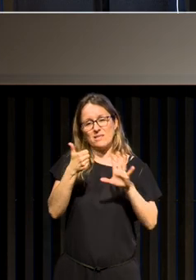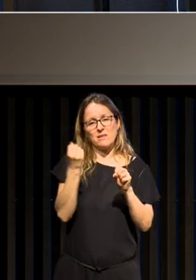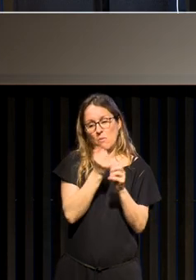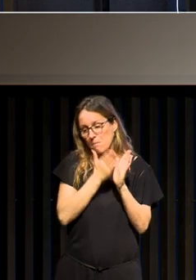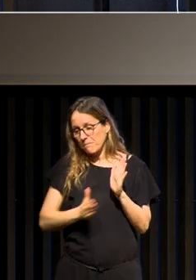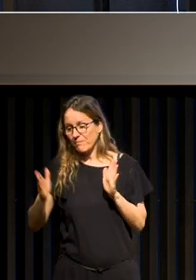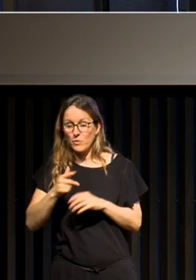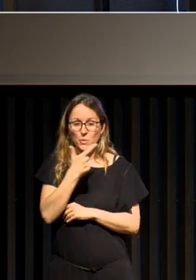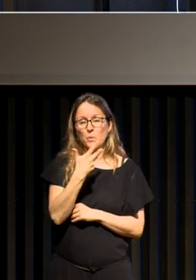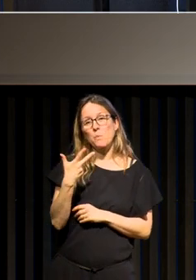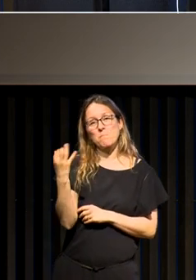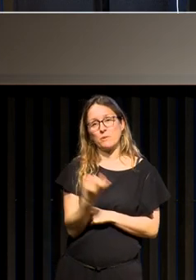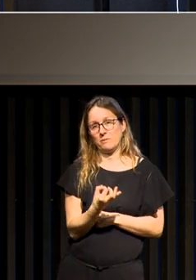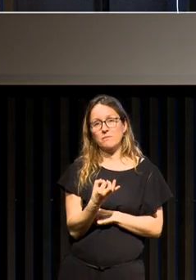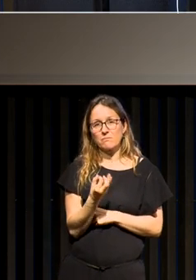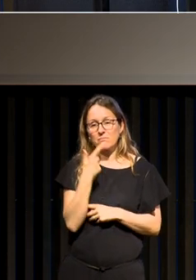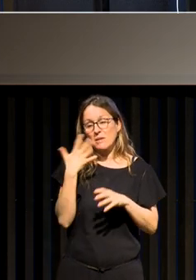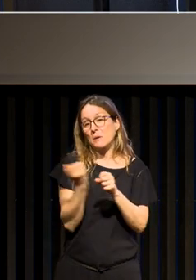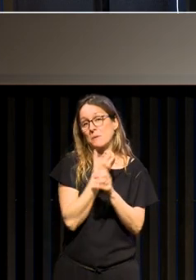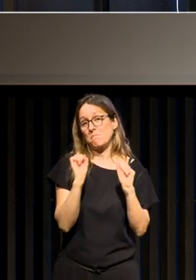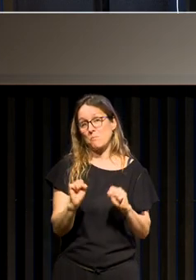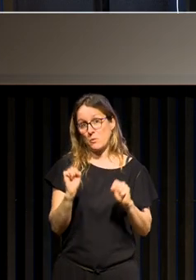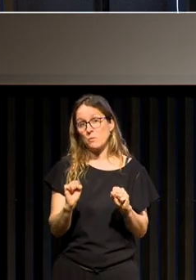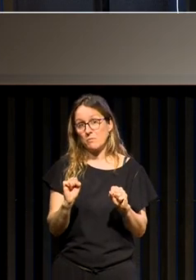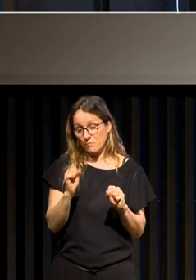2 à 3% de chances d'avoir un enfant par